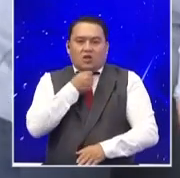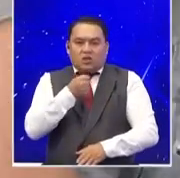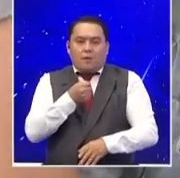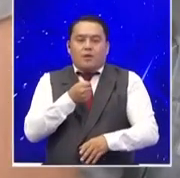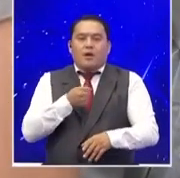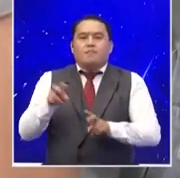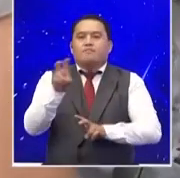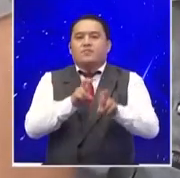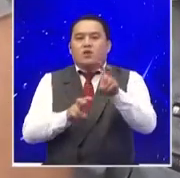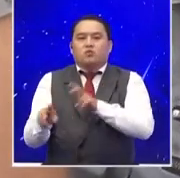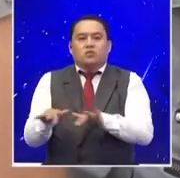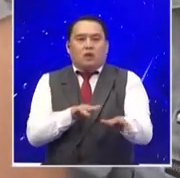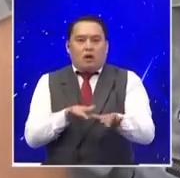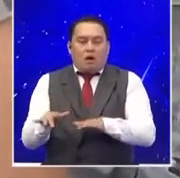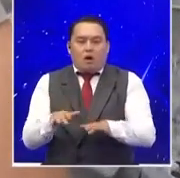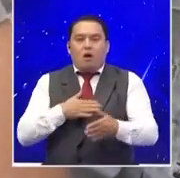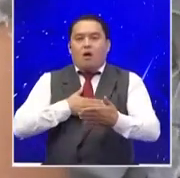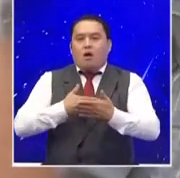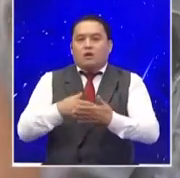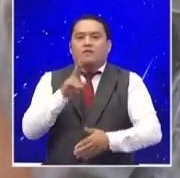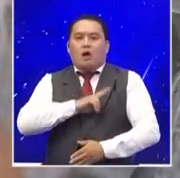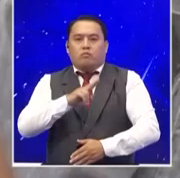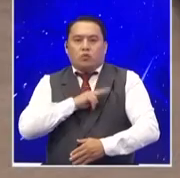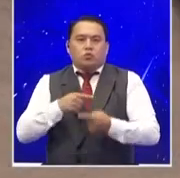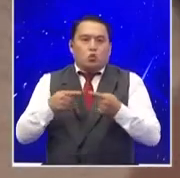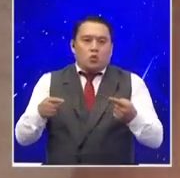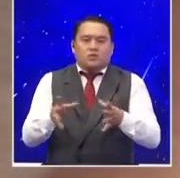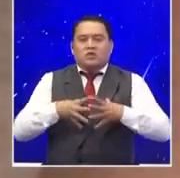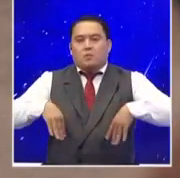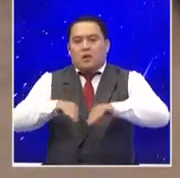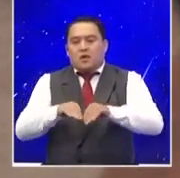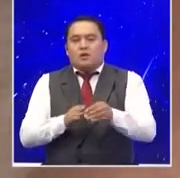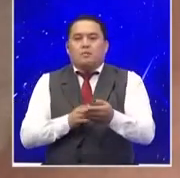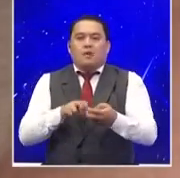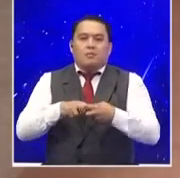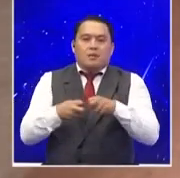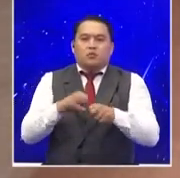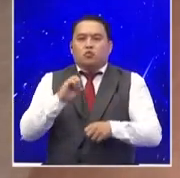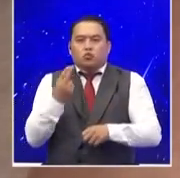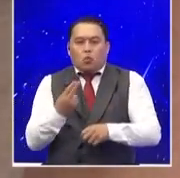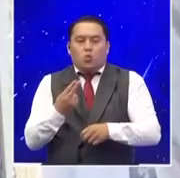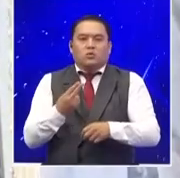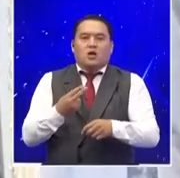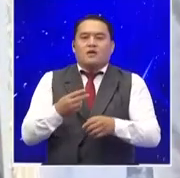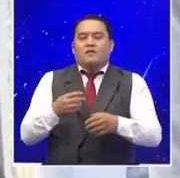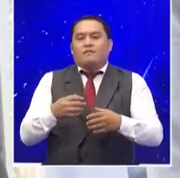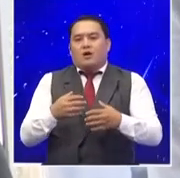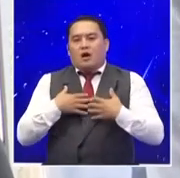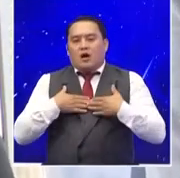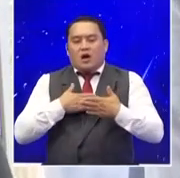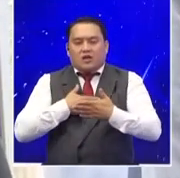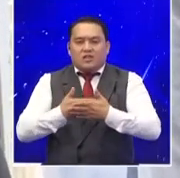Помимо поисковой деятельности, гражданские активисты работают и по другим 7 направлениям, в том числе социальном, зоо и